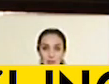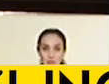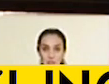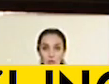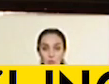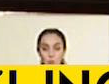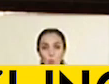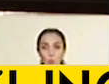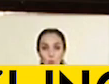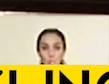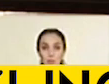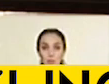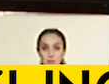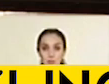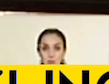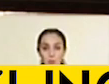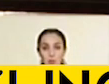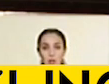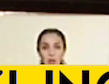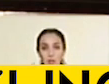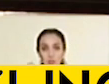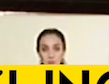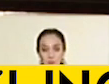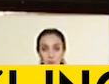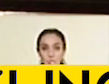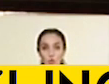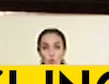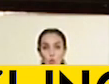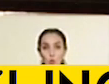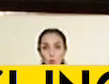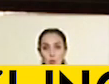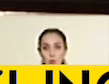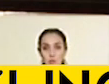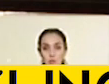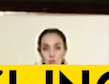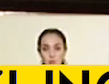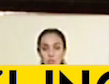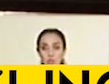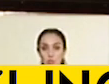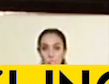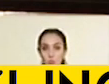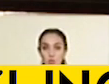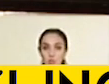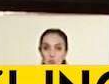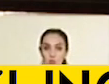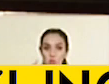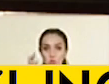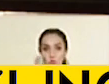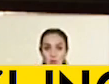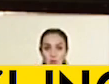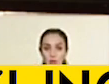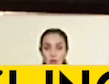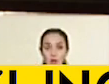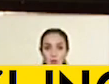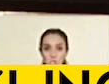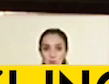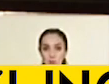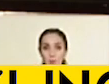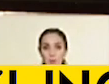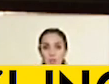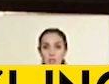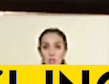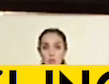Bugungi darsimiz ham, demak, qadimgi Yunoniston ijtimoiy siyosiy hayotiga bag'ishlanadi va